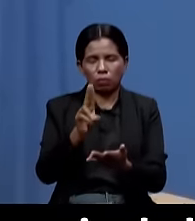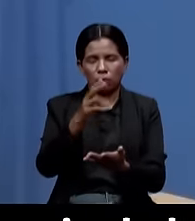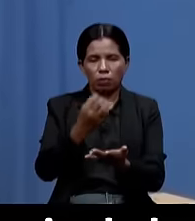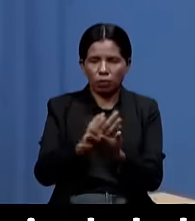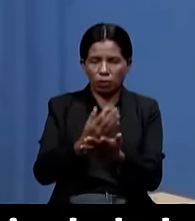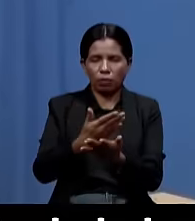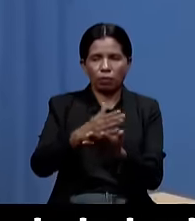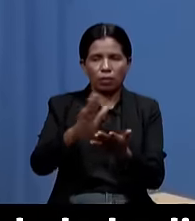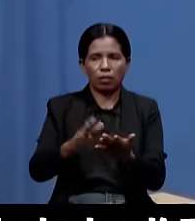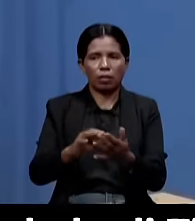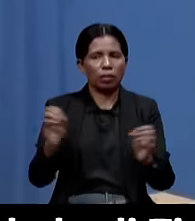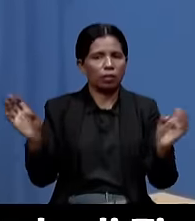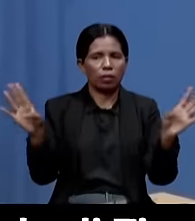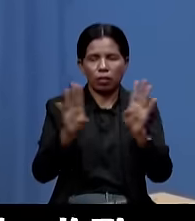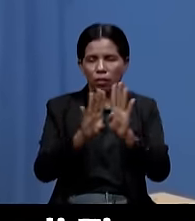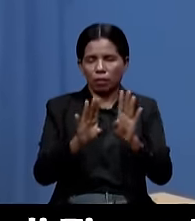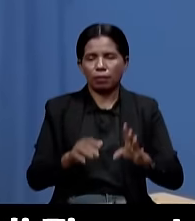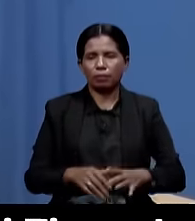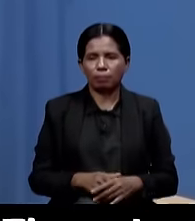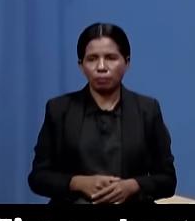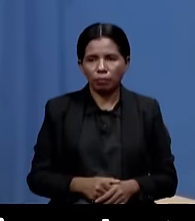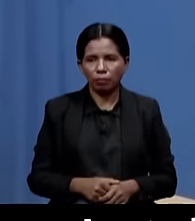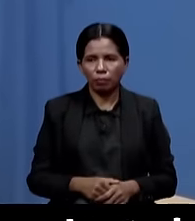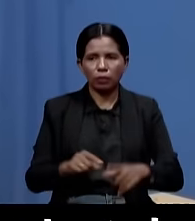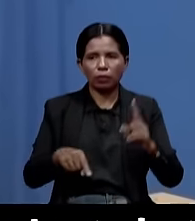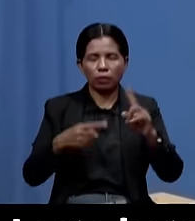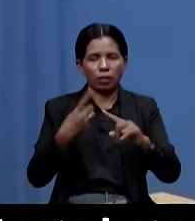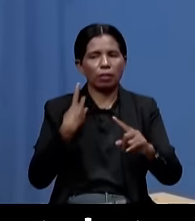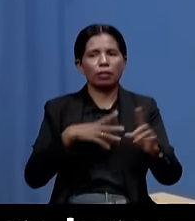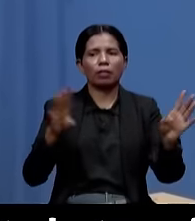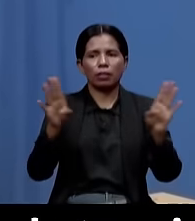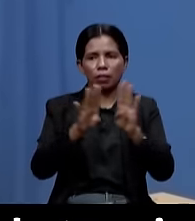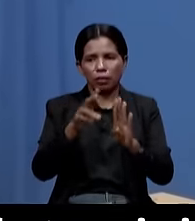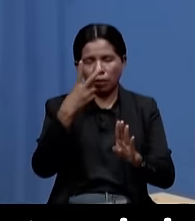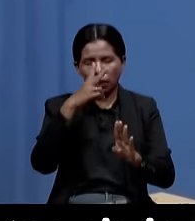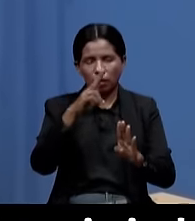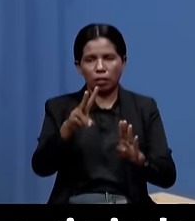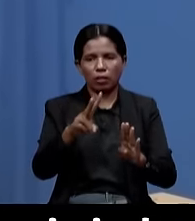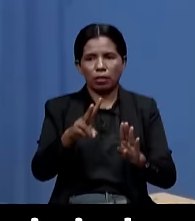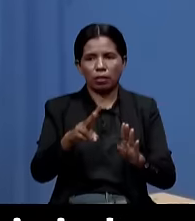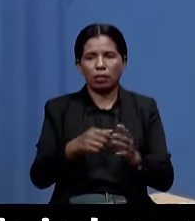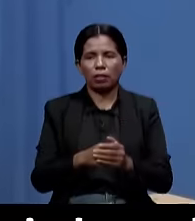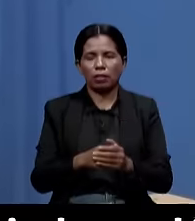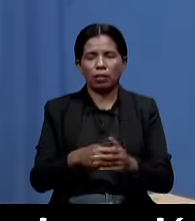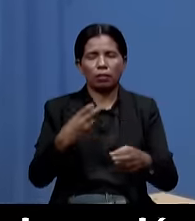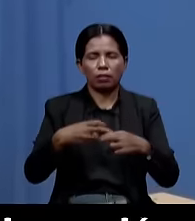zere. Laos taka fila pa. Behire ita tu taka, ita hare tok ninia impacto